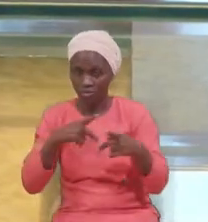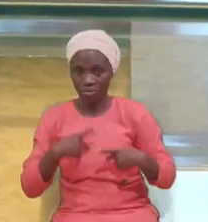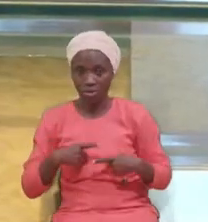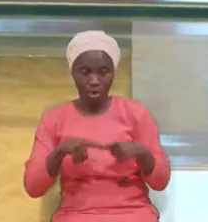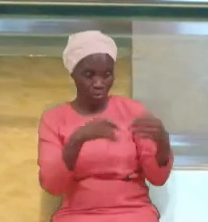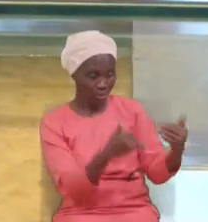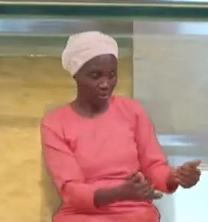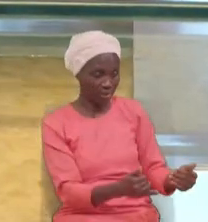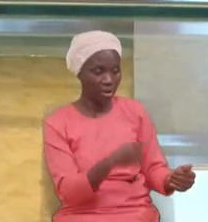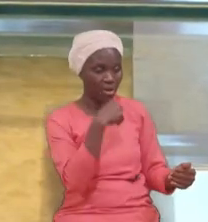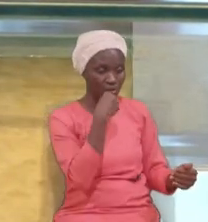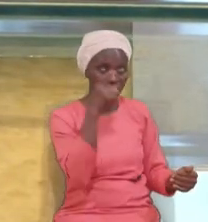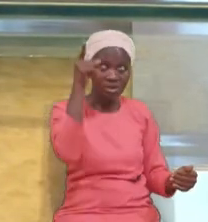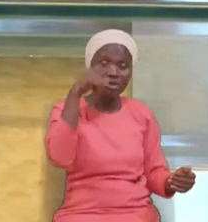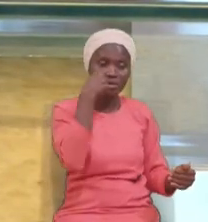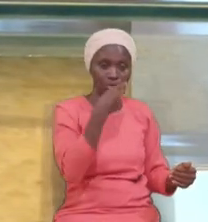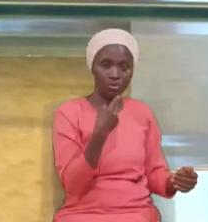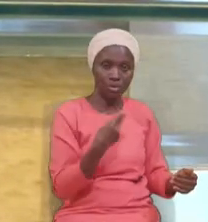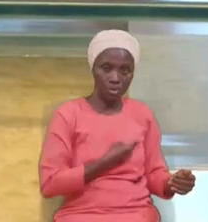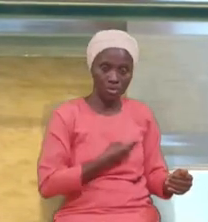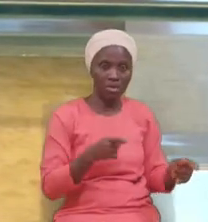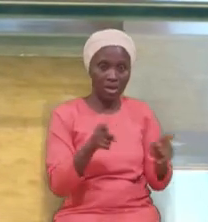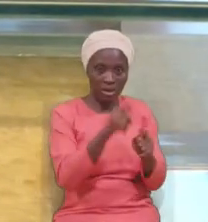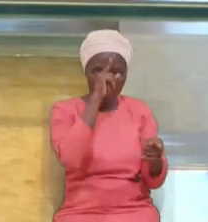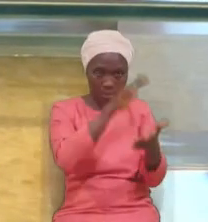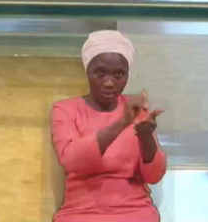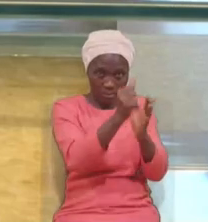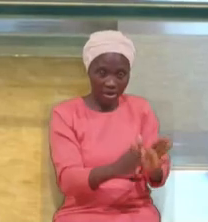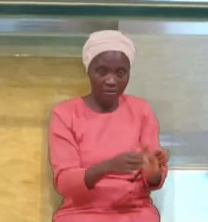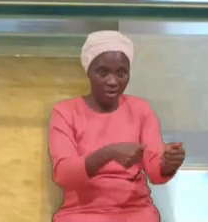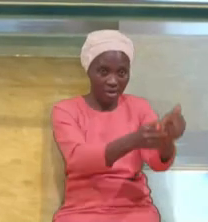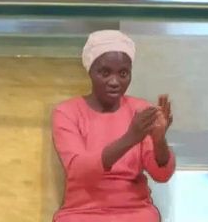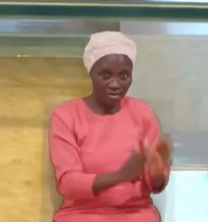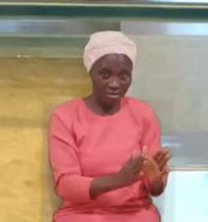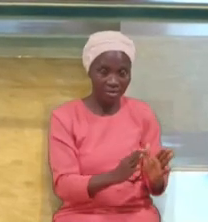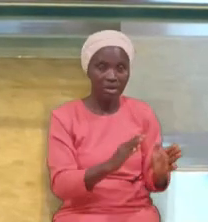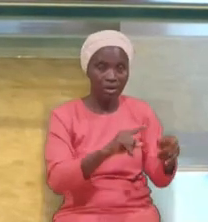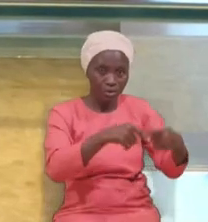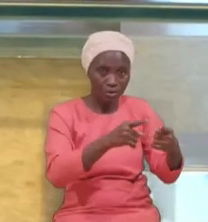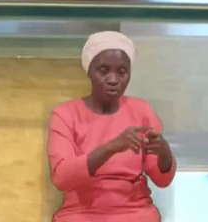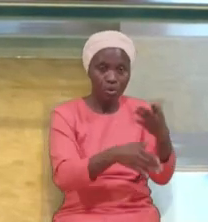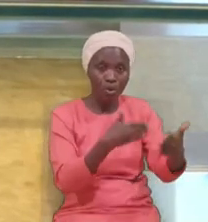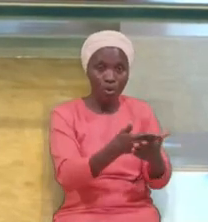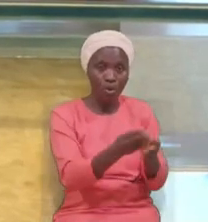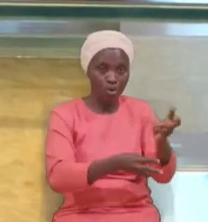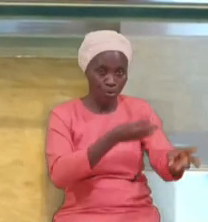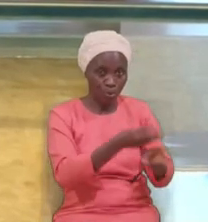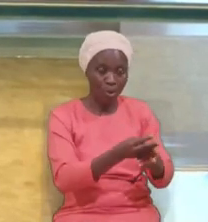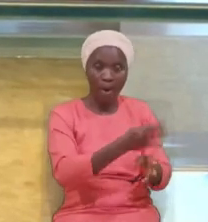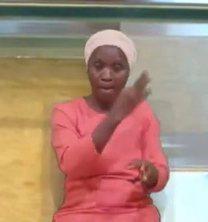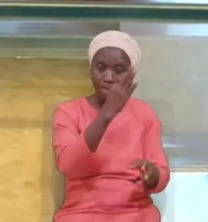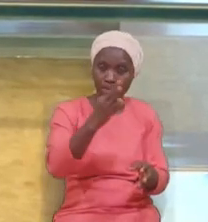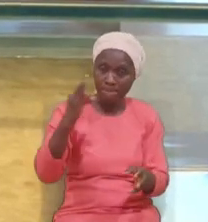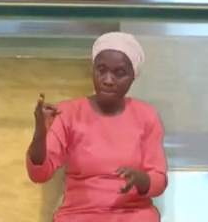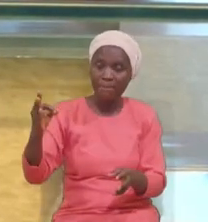obéi. Maintenant, il dit aux croyants, il dit aux enfants de Dieu, aux disciples, il dit, allez partout le monde et prêchez